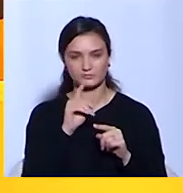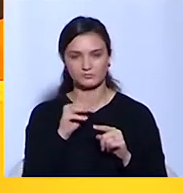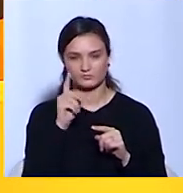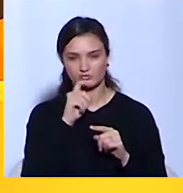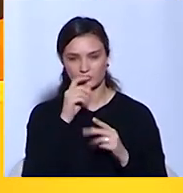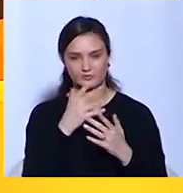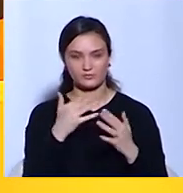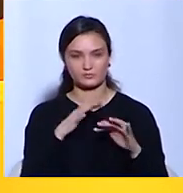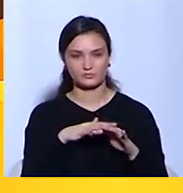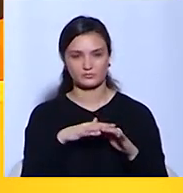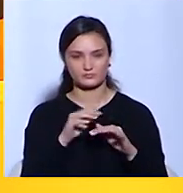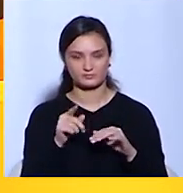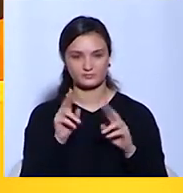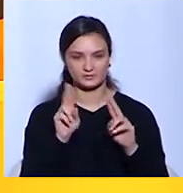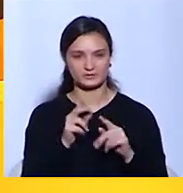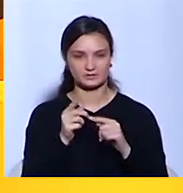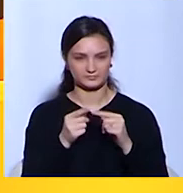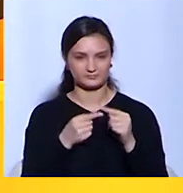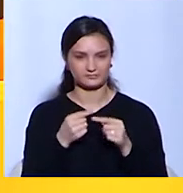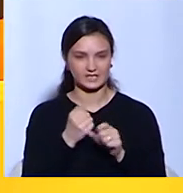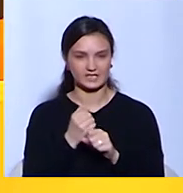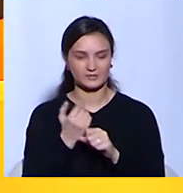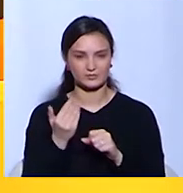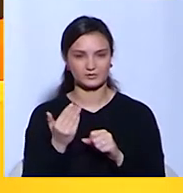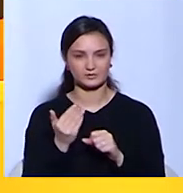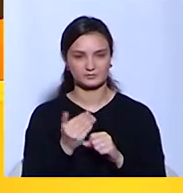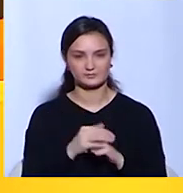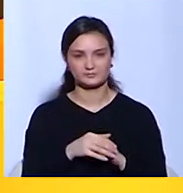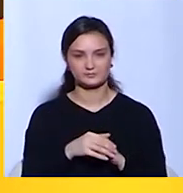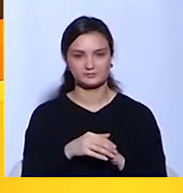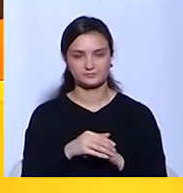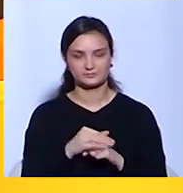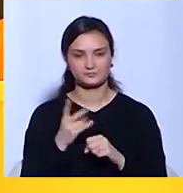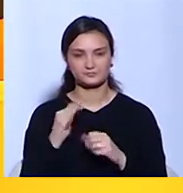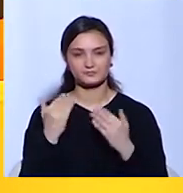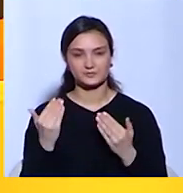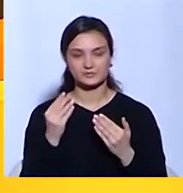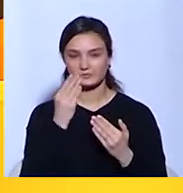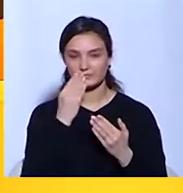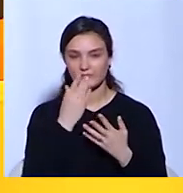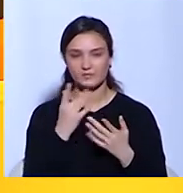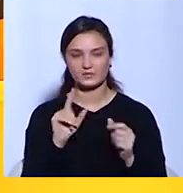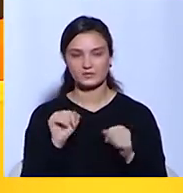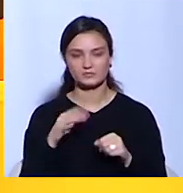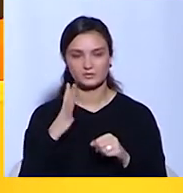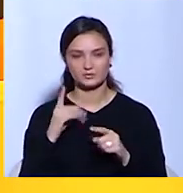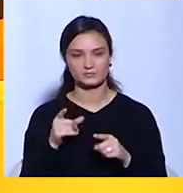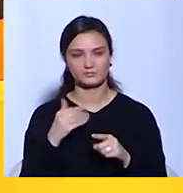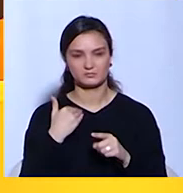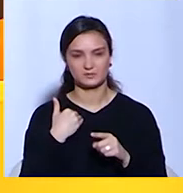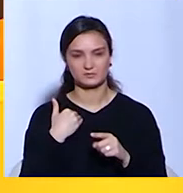მჟავეული სხვადასხვა სახით მამაპაპური წესით დამზადებული და არა დაკონსერვებული. თუმცა მათთვის საკვები რა შეიძლება იყოს?